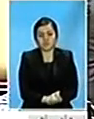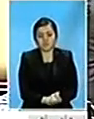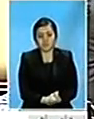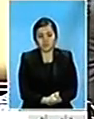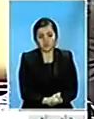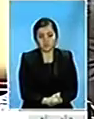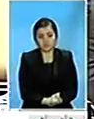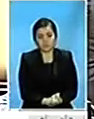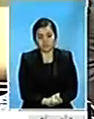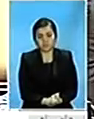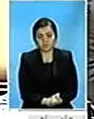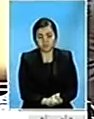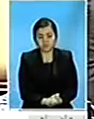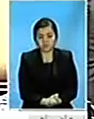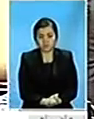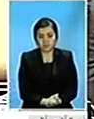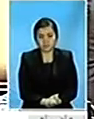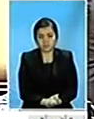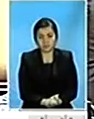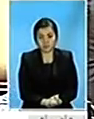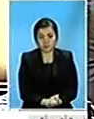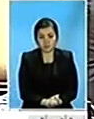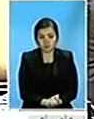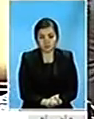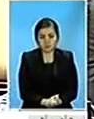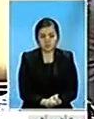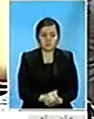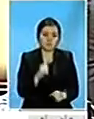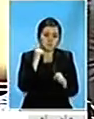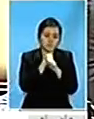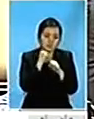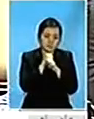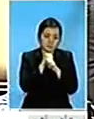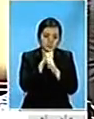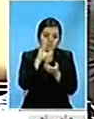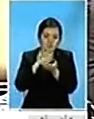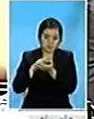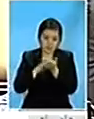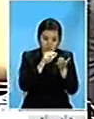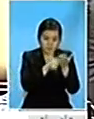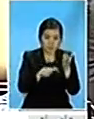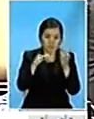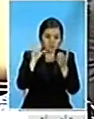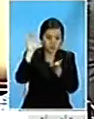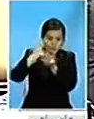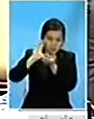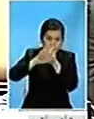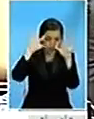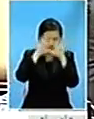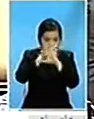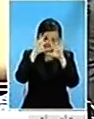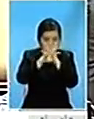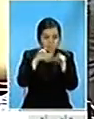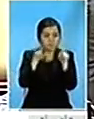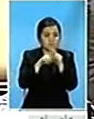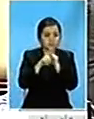ป็นประเด็นเรื่องของการซ้ำซ้อนนะครับขออนุญาตกราบเรียนว่างบที่ท่านกรรมาธิการผ่องศรีได้พูด